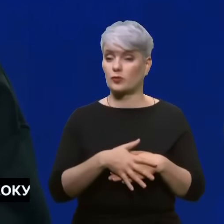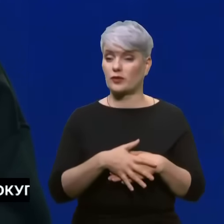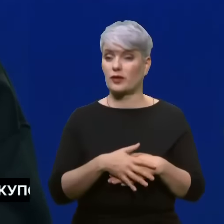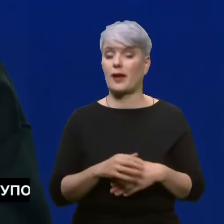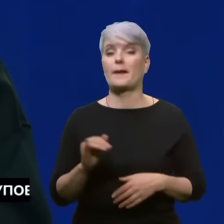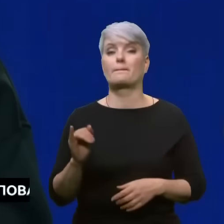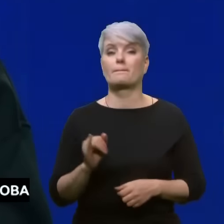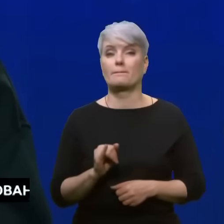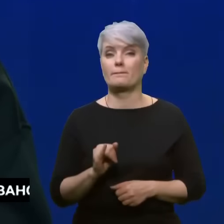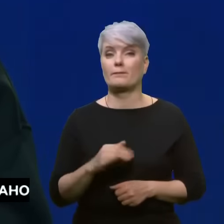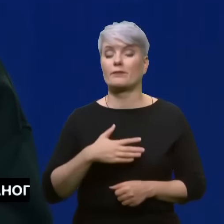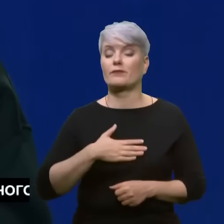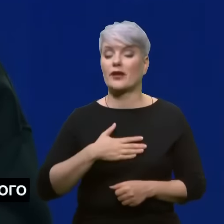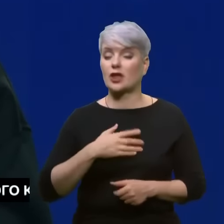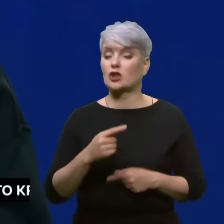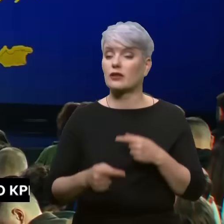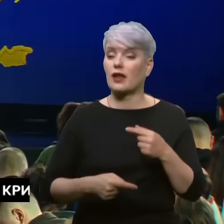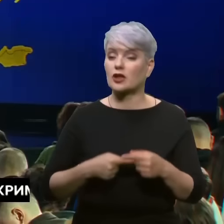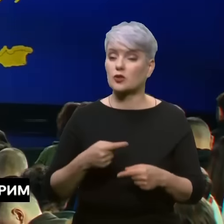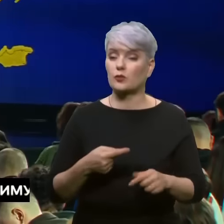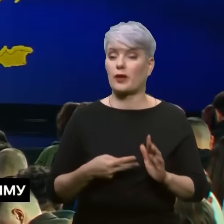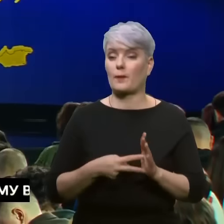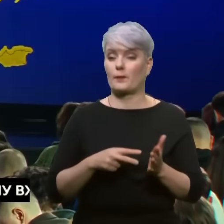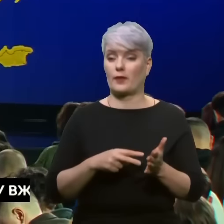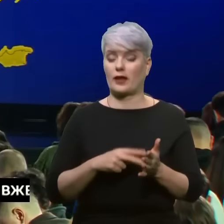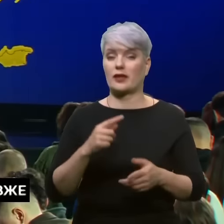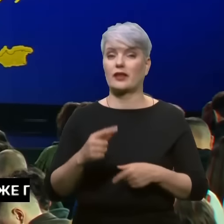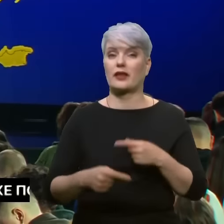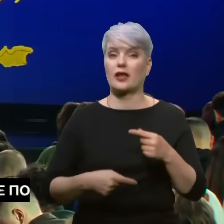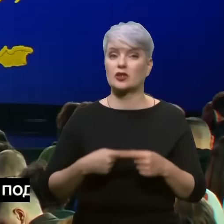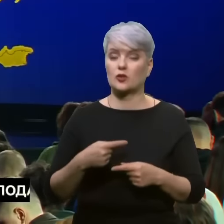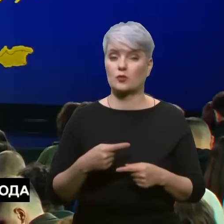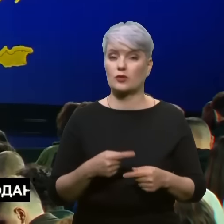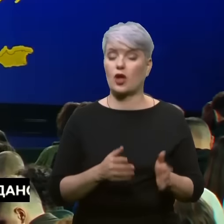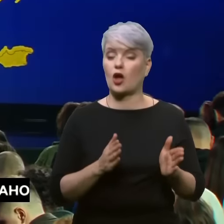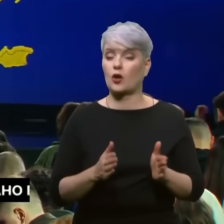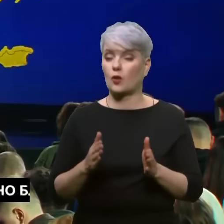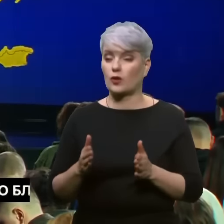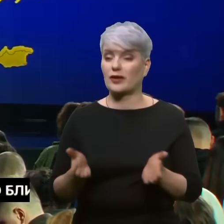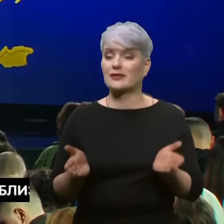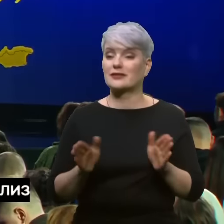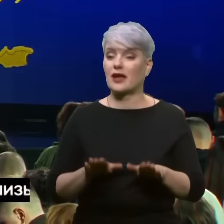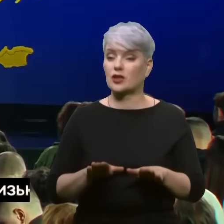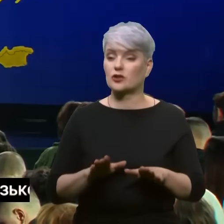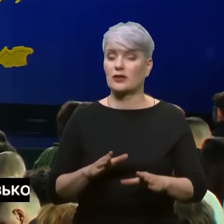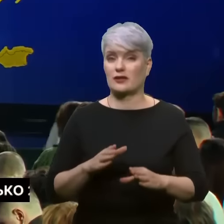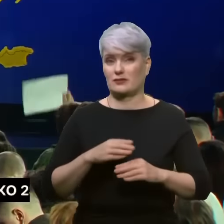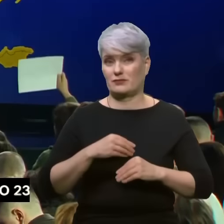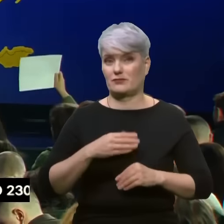і наші наступні плани, наступні кроки, вибачте, залишаться поки що тільки з